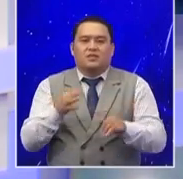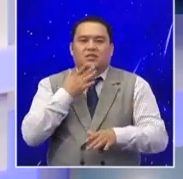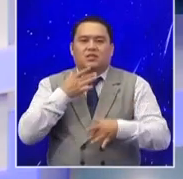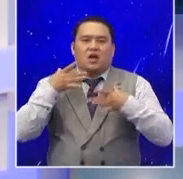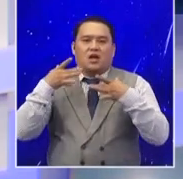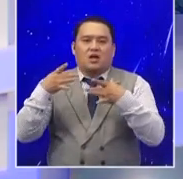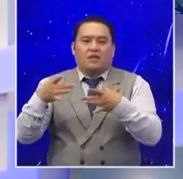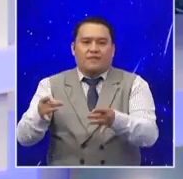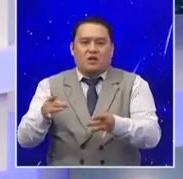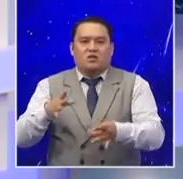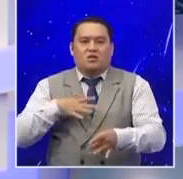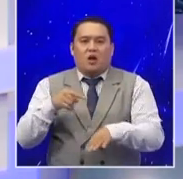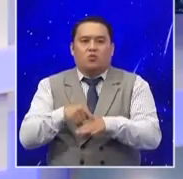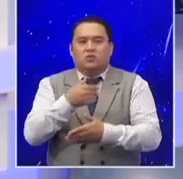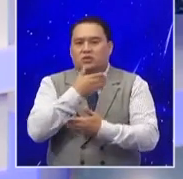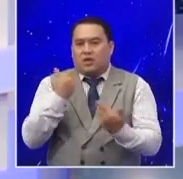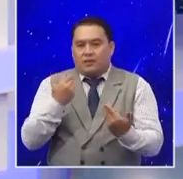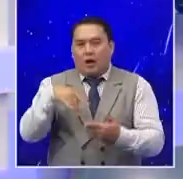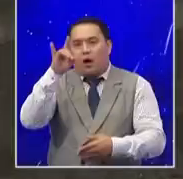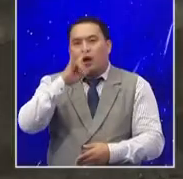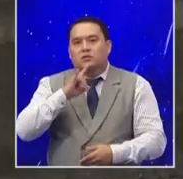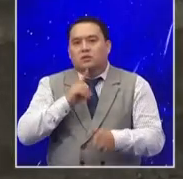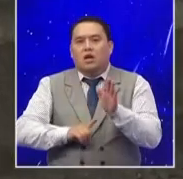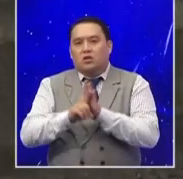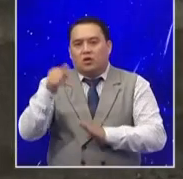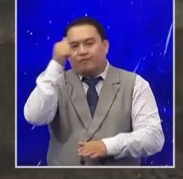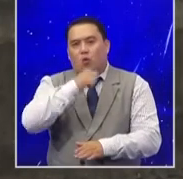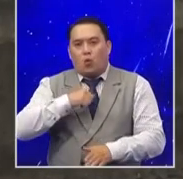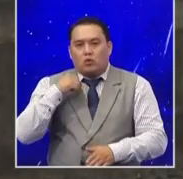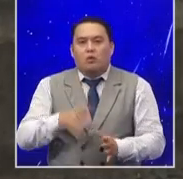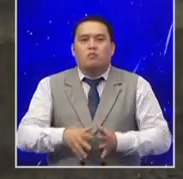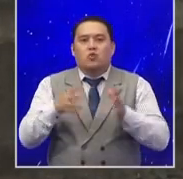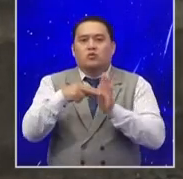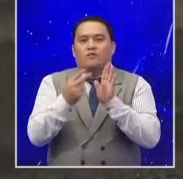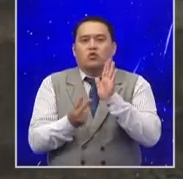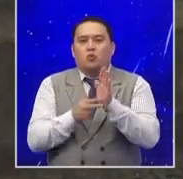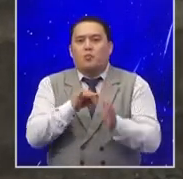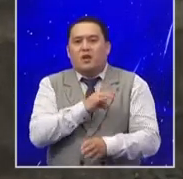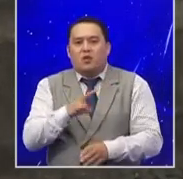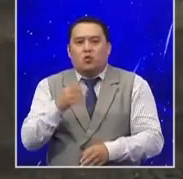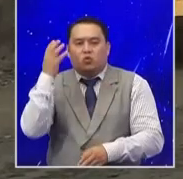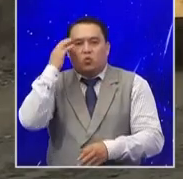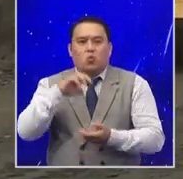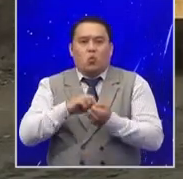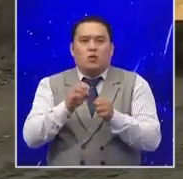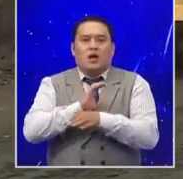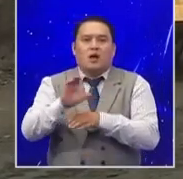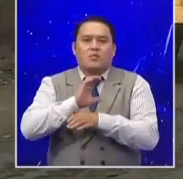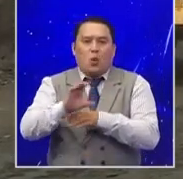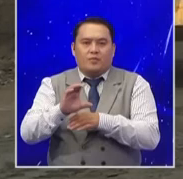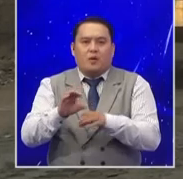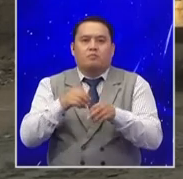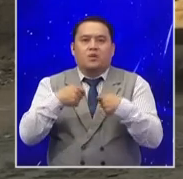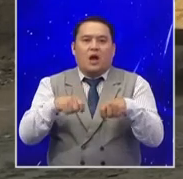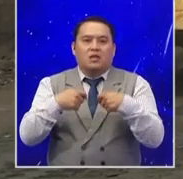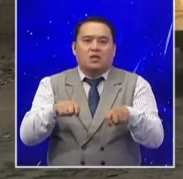удара коронакризиса не ощутила. Казахстан с начала года экспортировал больше 18 миллионов тонн угля. Примерно такие же объемы